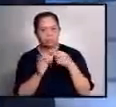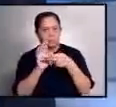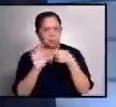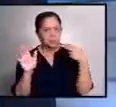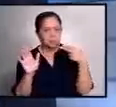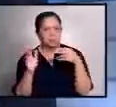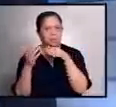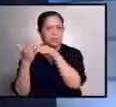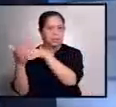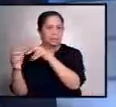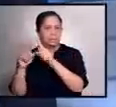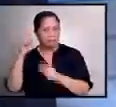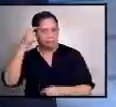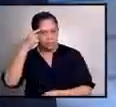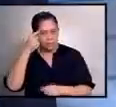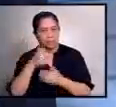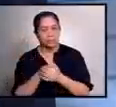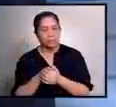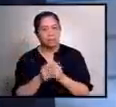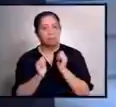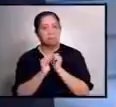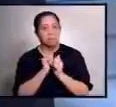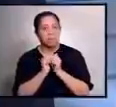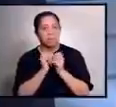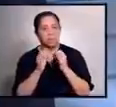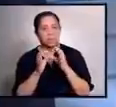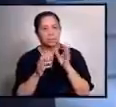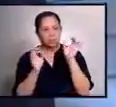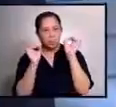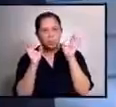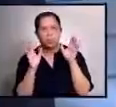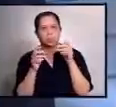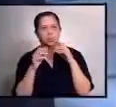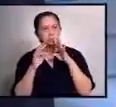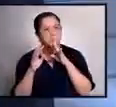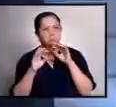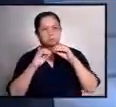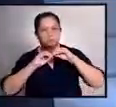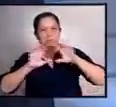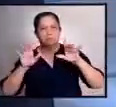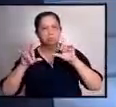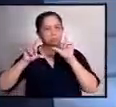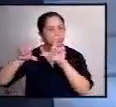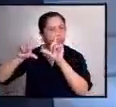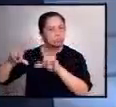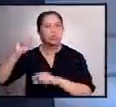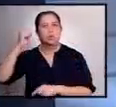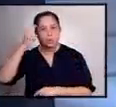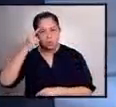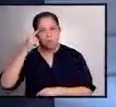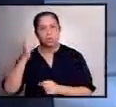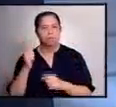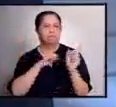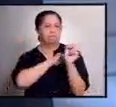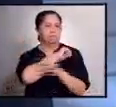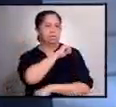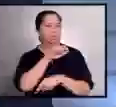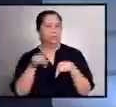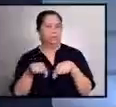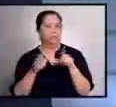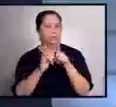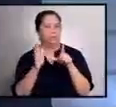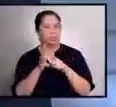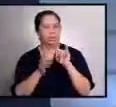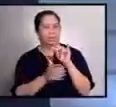libels laban sa gobyerno. Ibig sabihin na mga iskandalosong pahayag o paratang laban sa gobyerno ay paparusahan itong batas